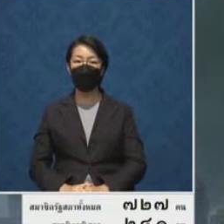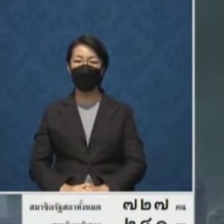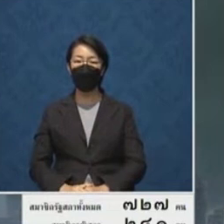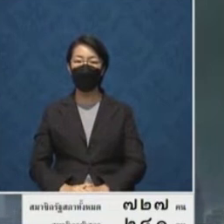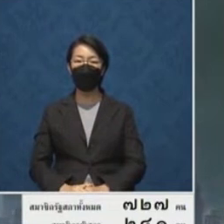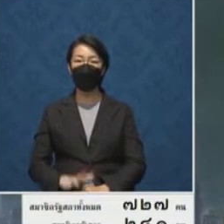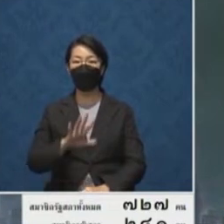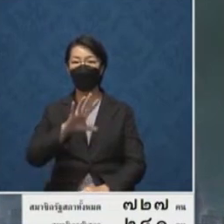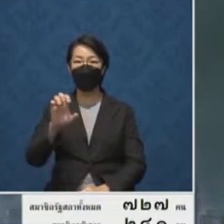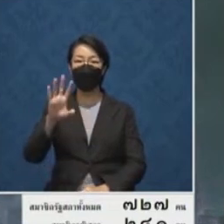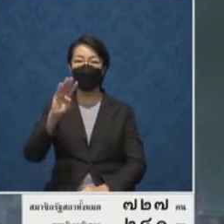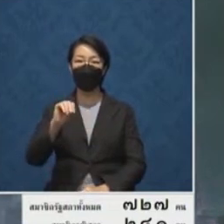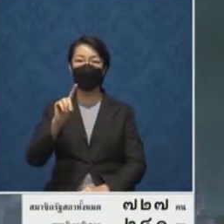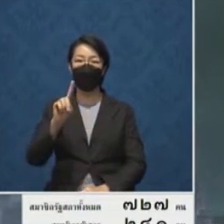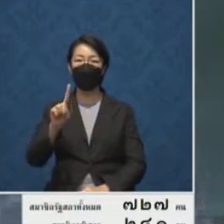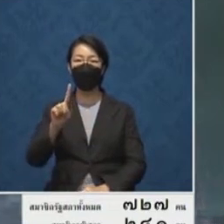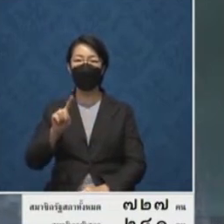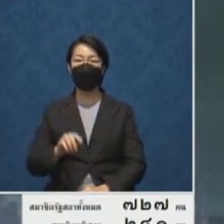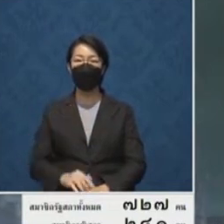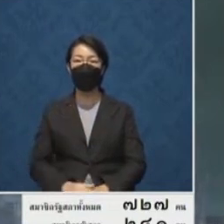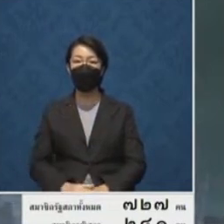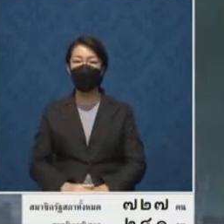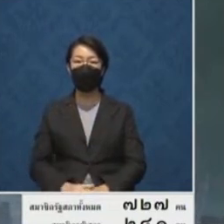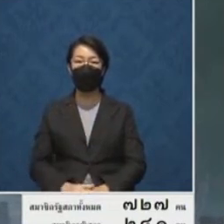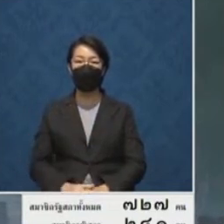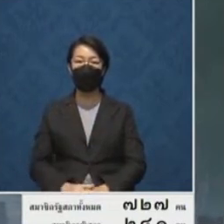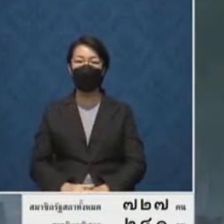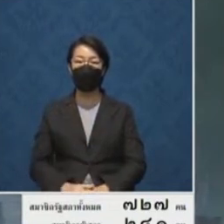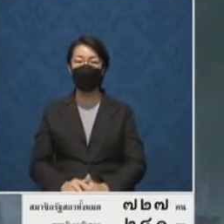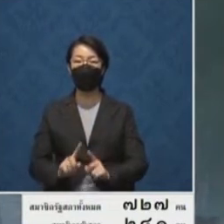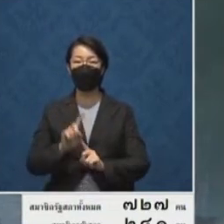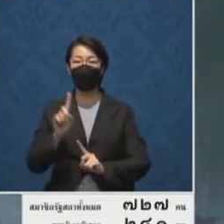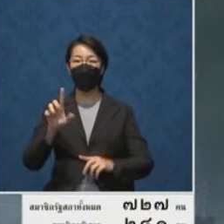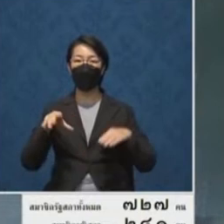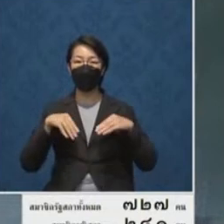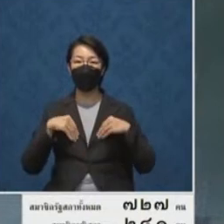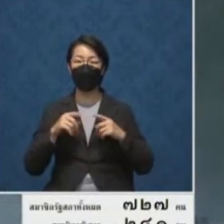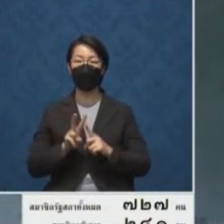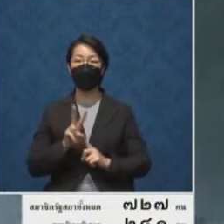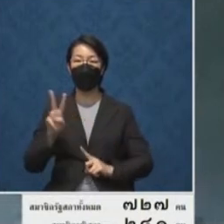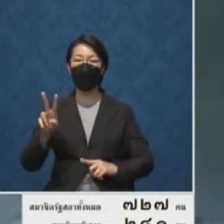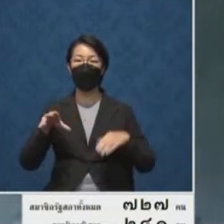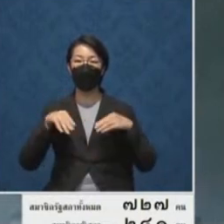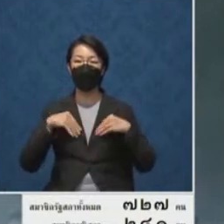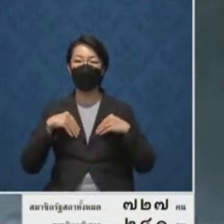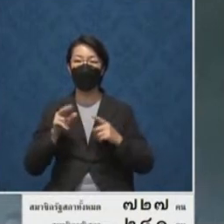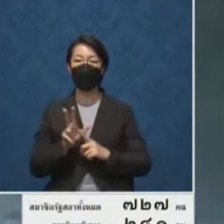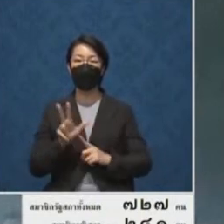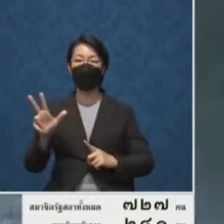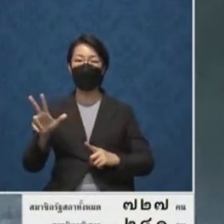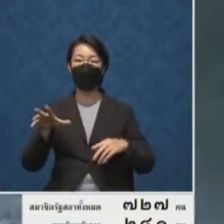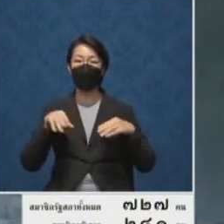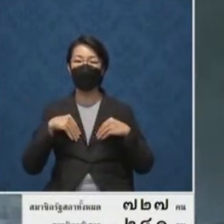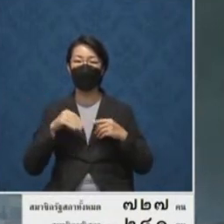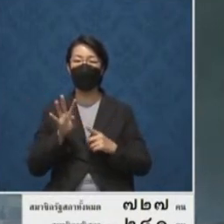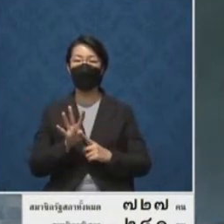ครับ 541นายสมเกียรติถนอมสิน 1รับหลักการ2รับหลัก